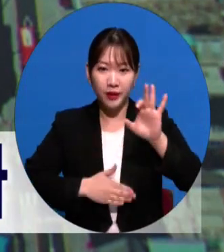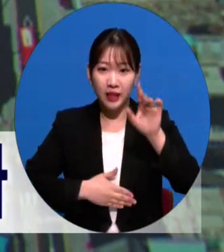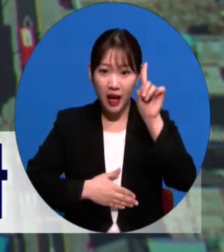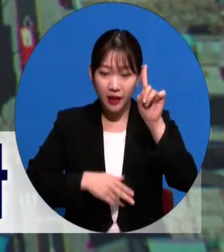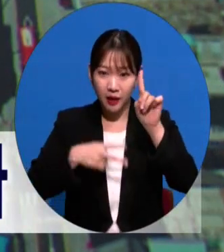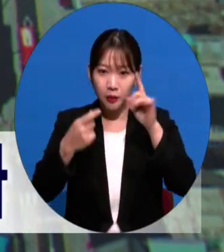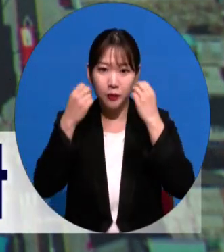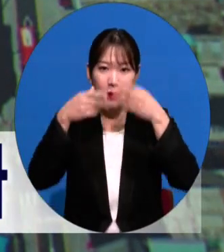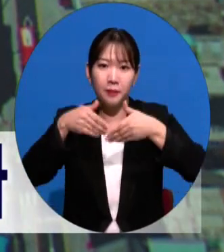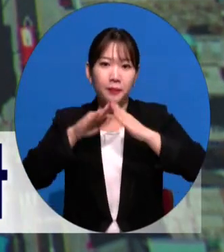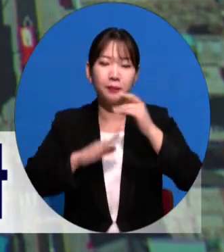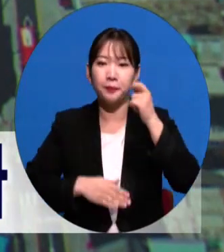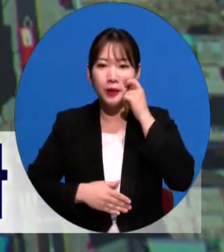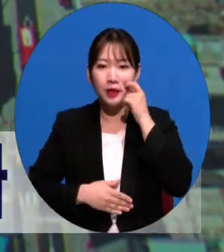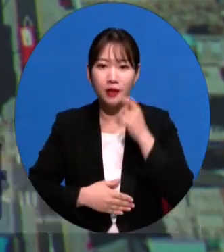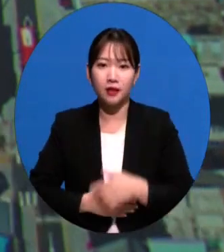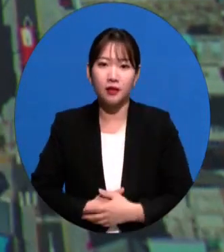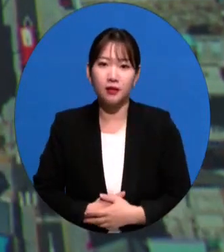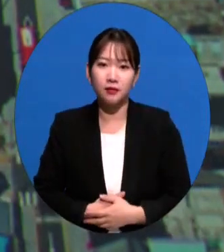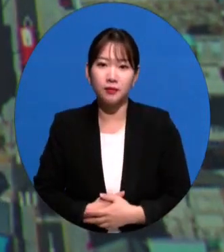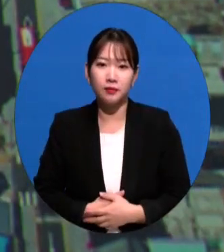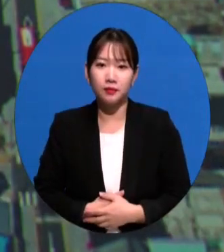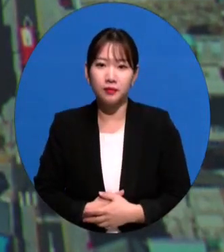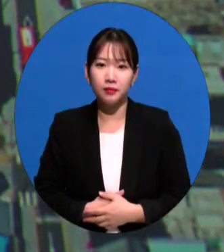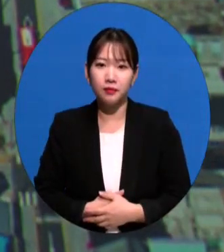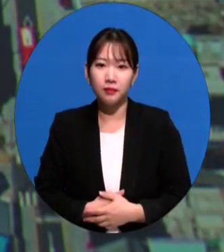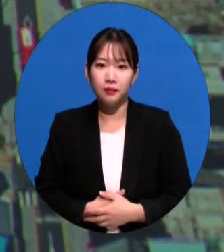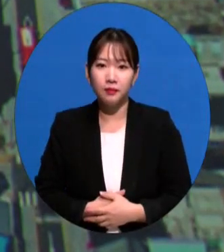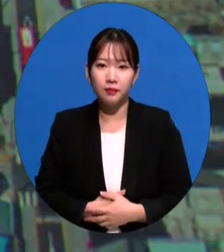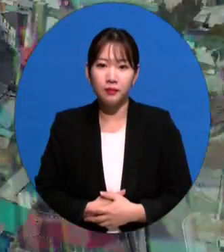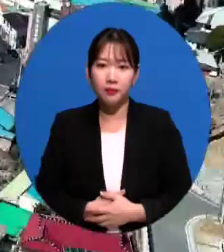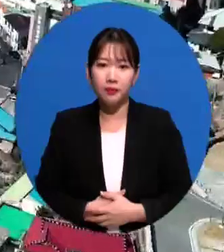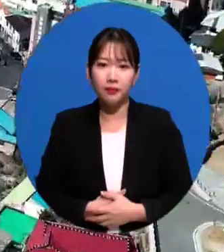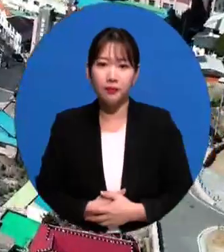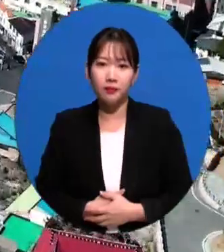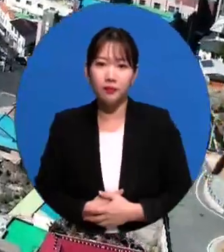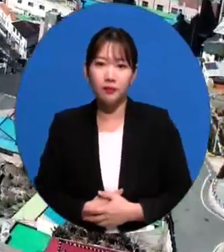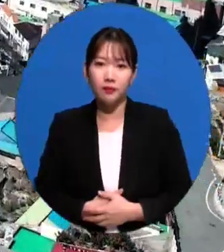한 칸도 만들지 못했습니다. 양현승 기자입니다.